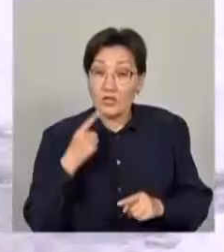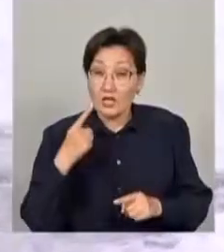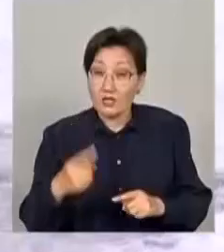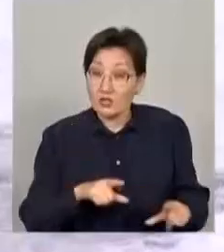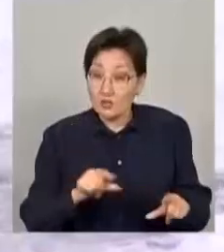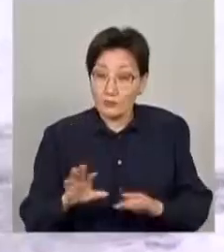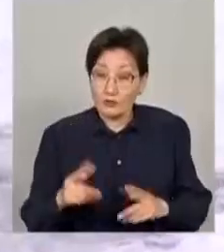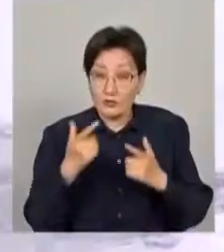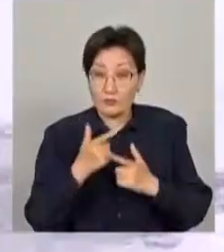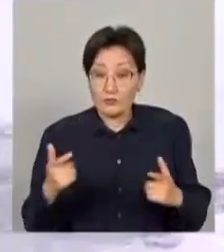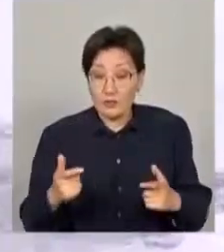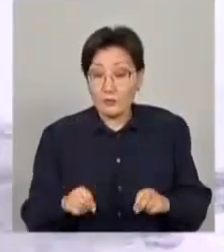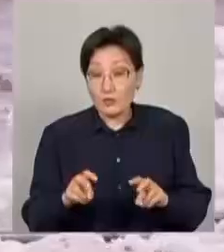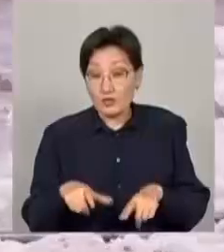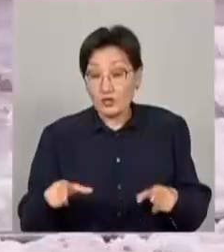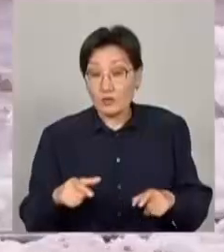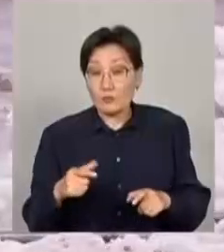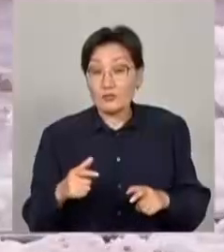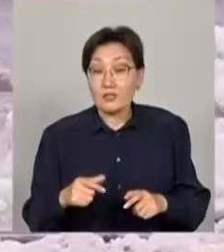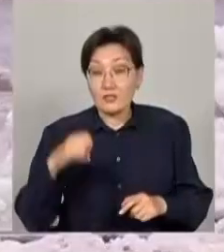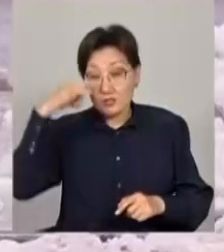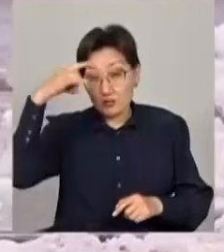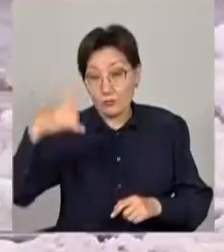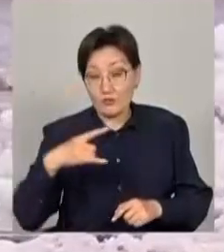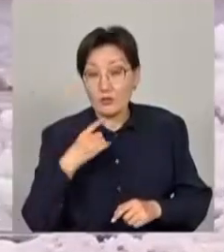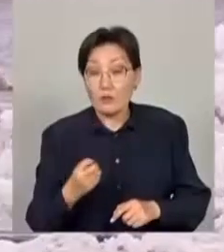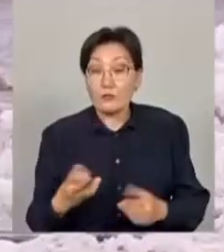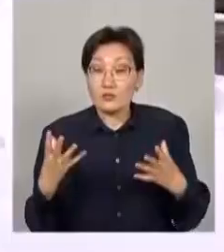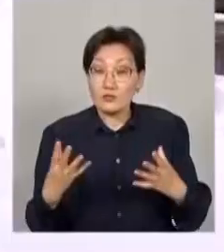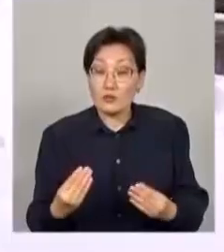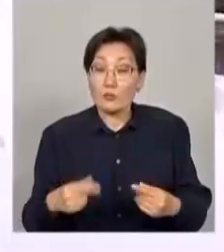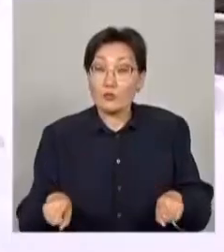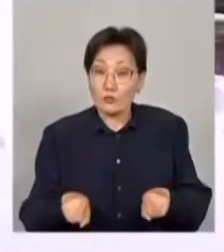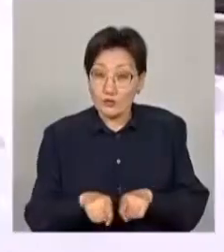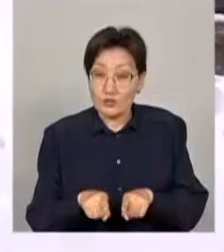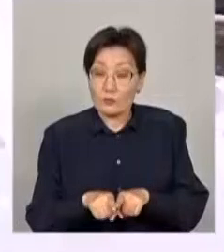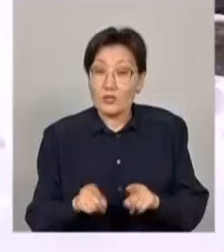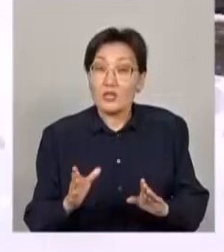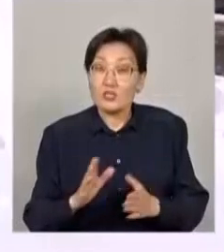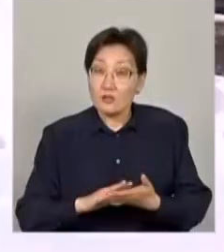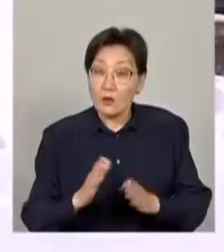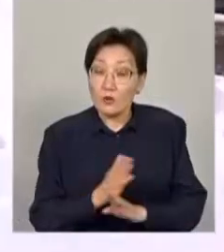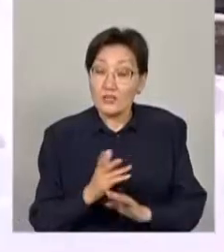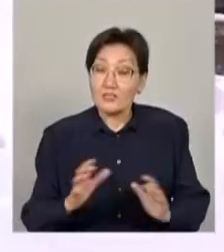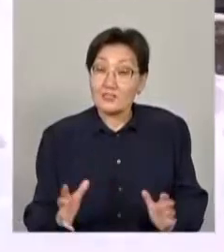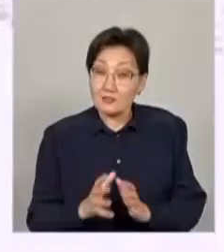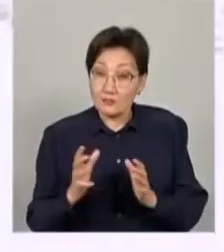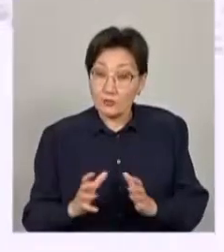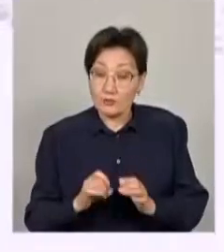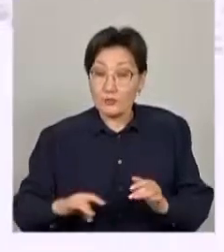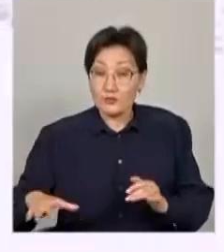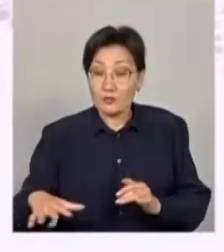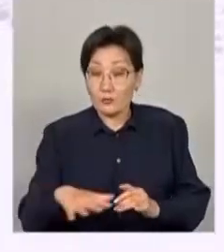шықпауды ескертеді. Қазгидромет мамандарының дерегінше елімізде тағы бірнеше күн жаймашуақ ауа райы болмайтын көрінеді. Себебі